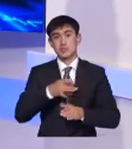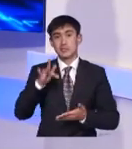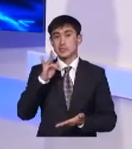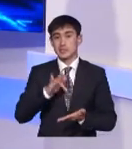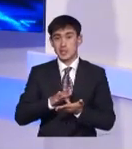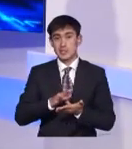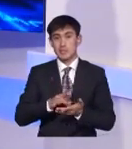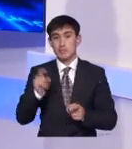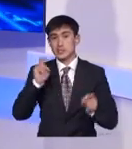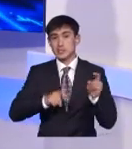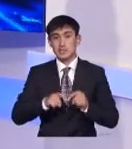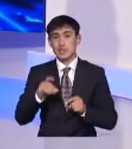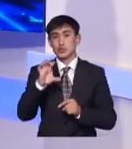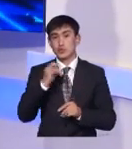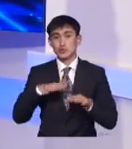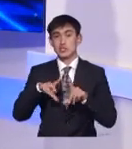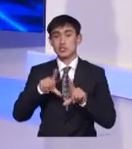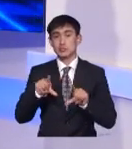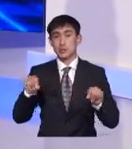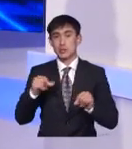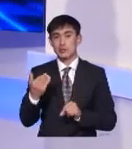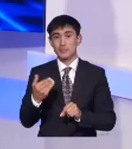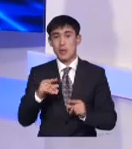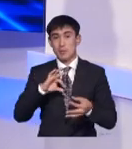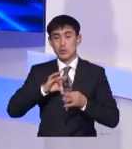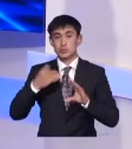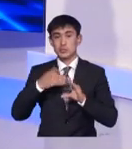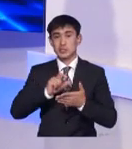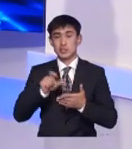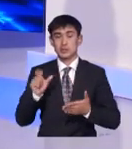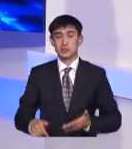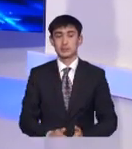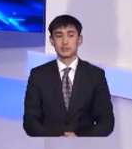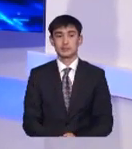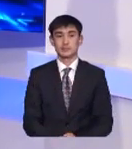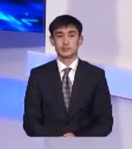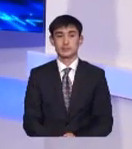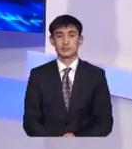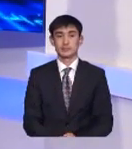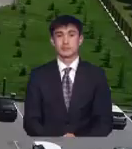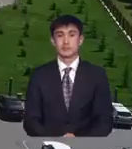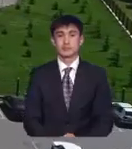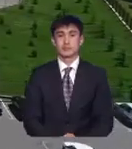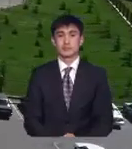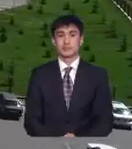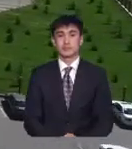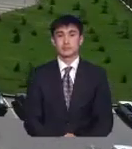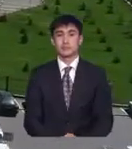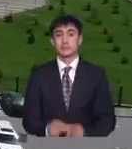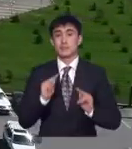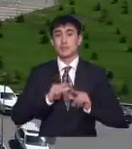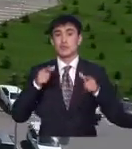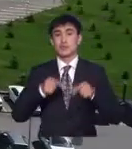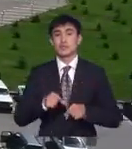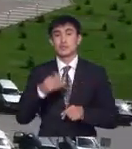обстановкой в областном центре и посетили ряд социально значимых объектов. Подробности у Айгерим Копаевой. В ходе